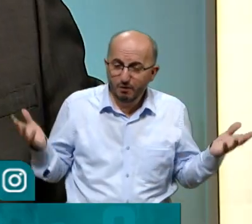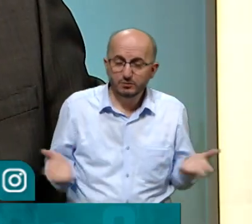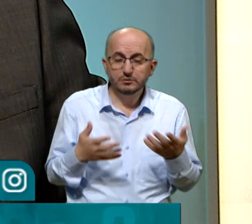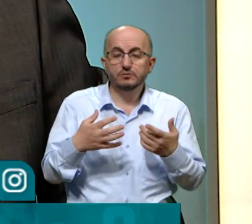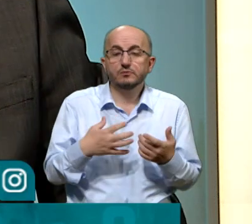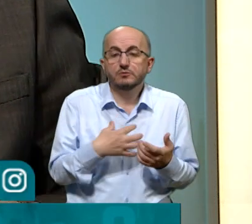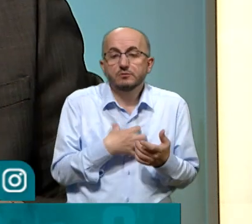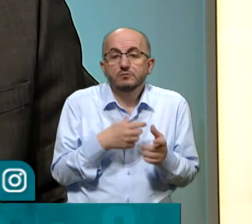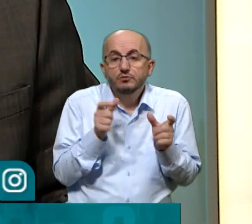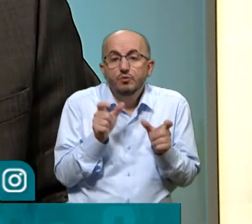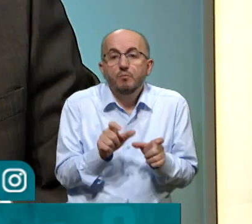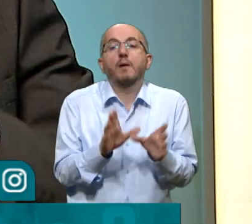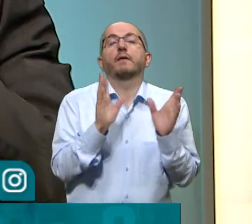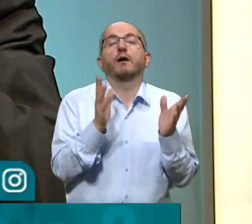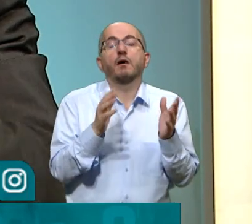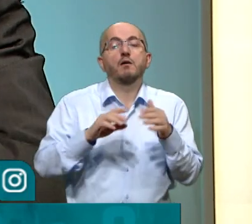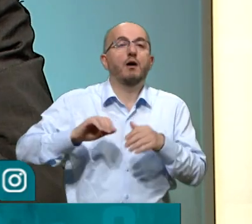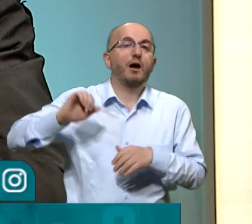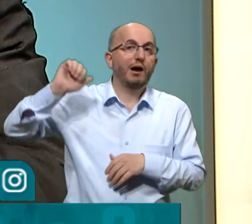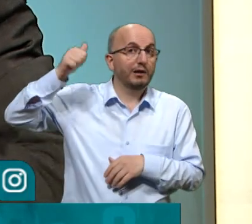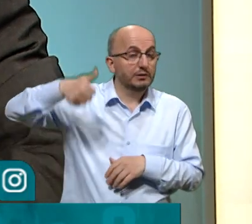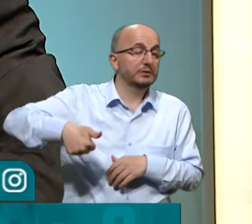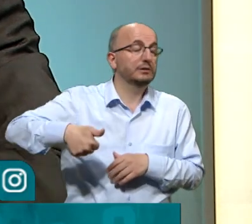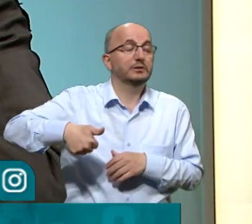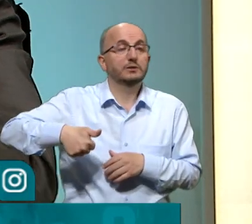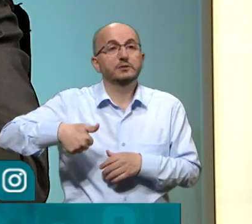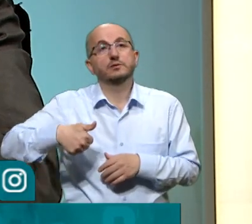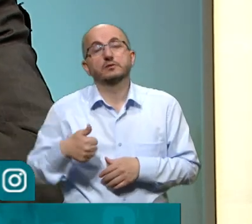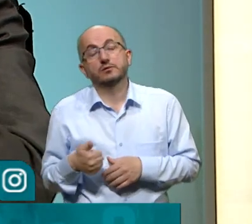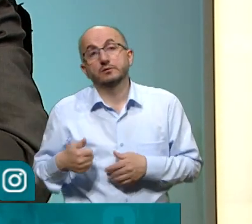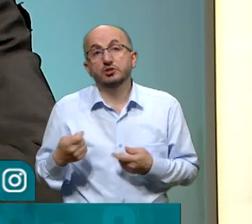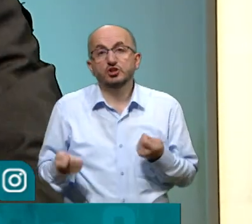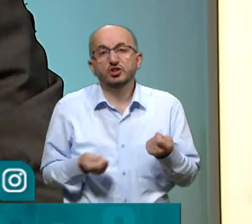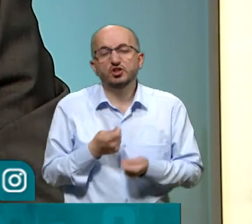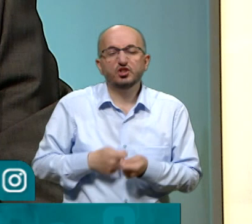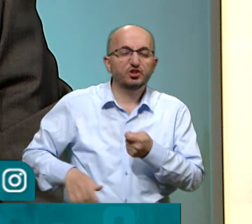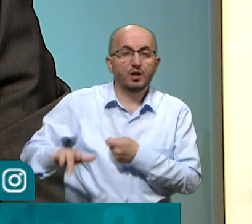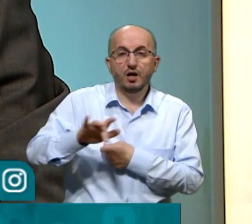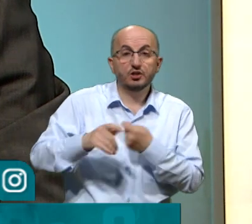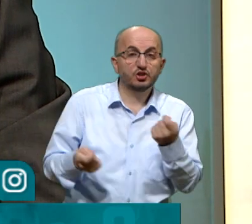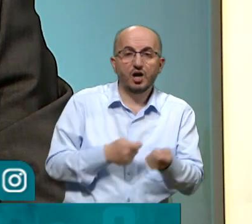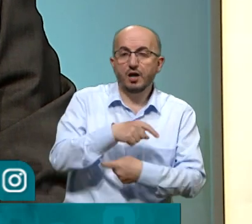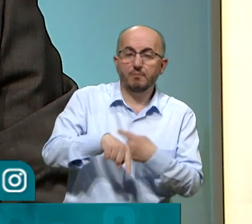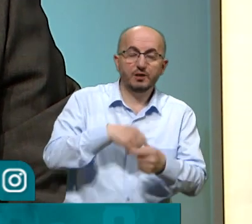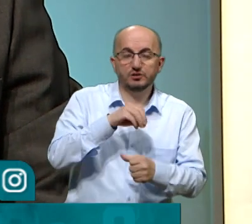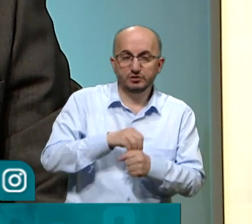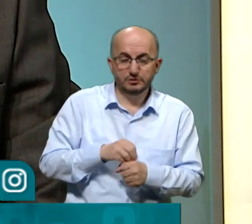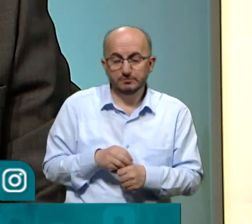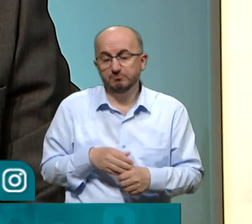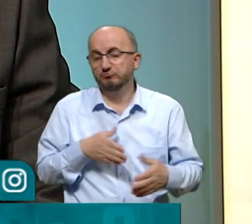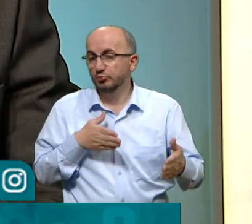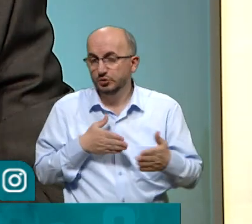diyelim sahip çıkmadı Ertesi gün de işte ya iş aramak için yahut da tekrar yeniden bir müracaat yapmak için ne yapar